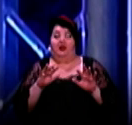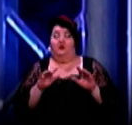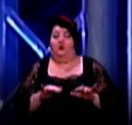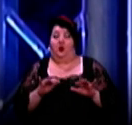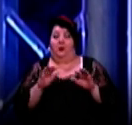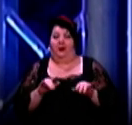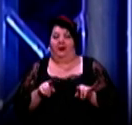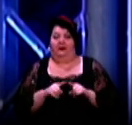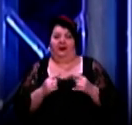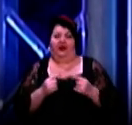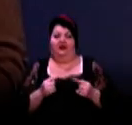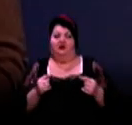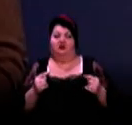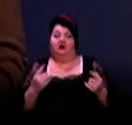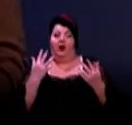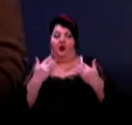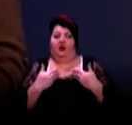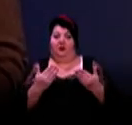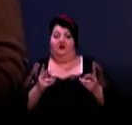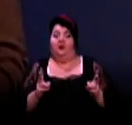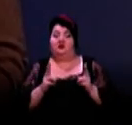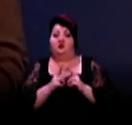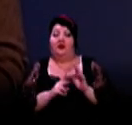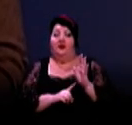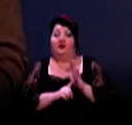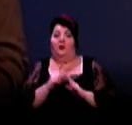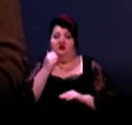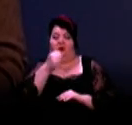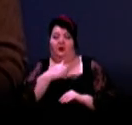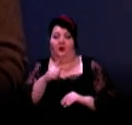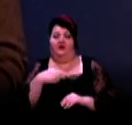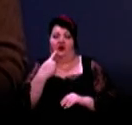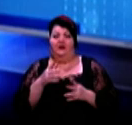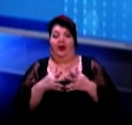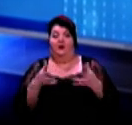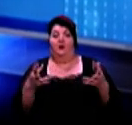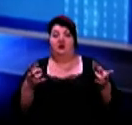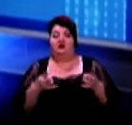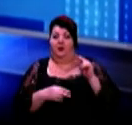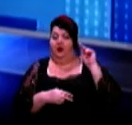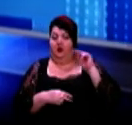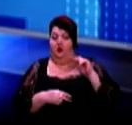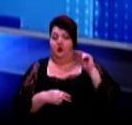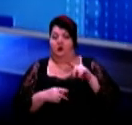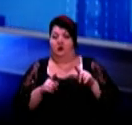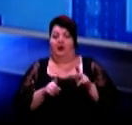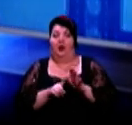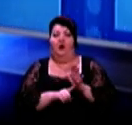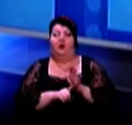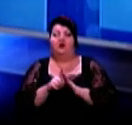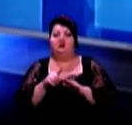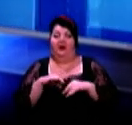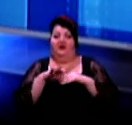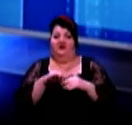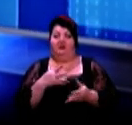інше. Коли ми зустрічалися з вами на початку року, ви говорили, що найбільш затребувані курси – це як почати вести власну